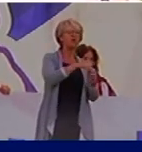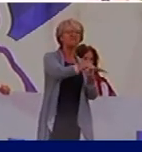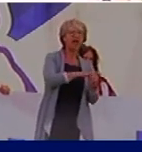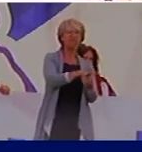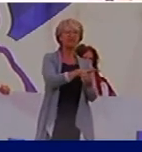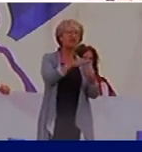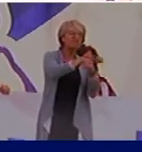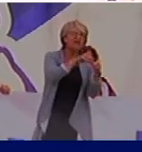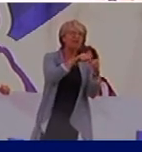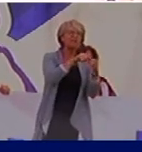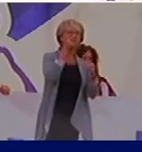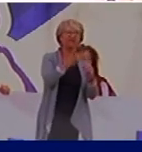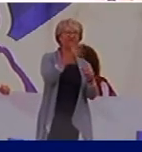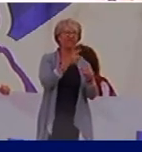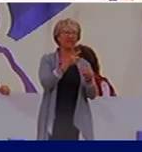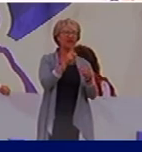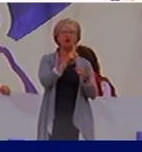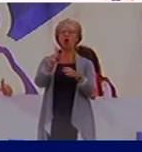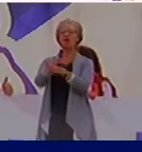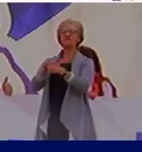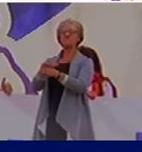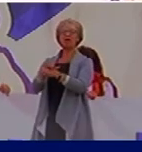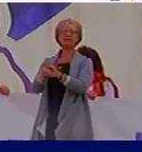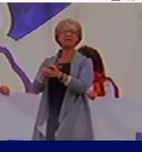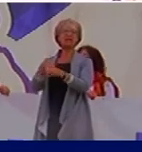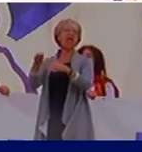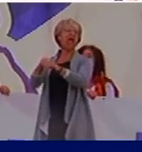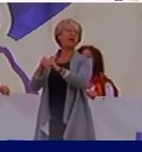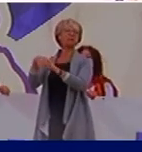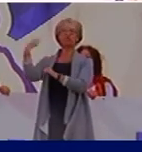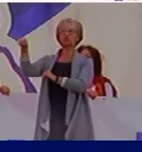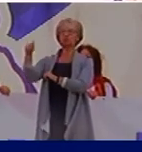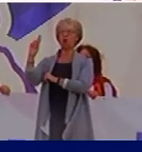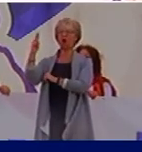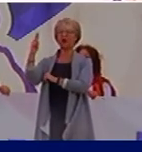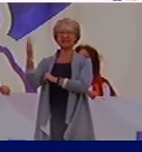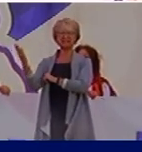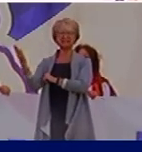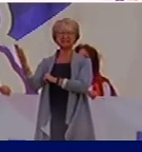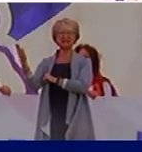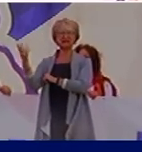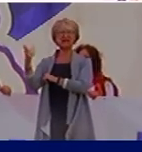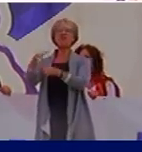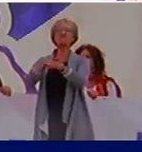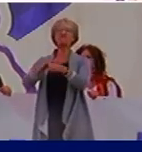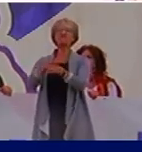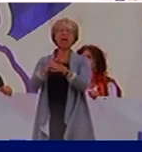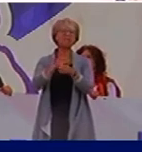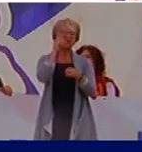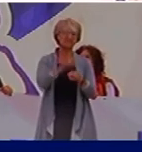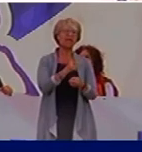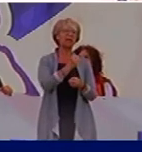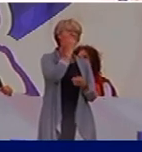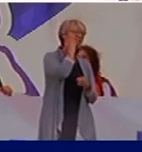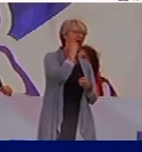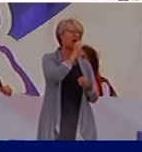delle famiglie vere, non della famiglia degli amici di Renzi, delle famiglie fatte da una mamma e da un papà. E